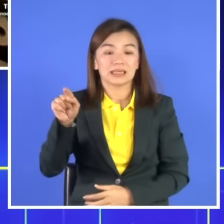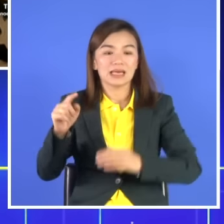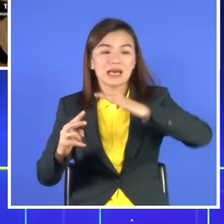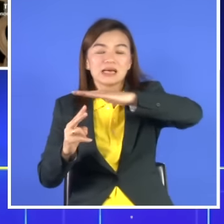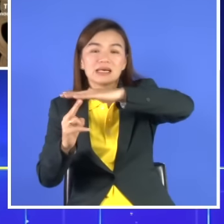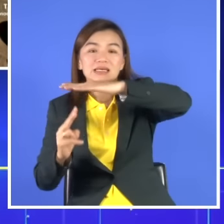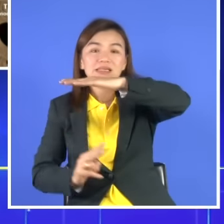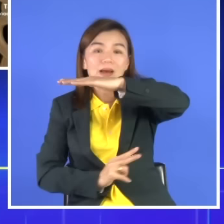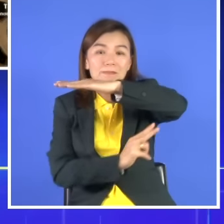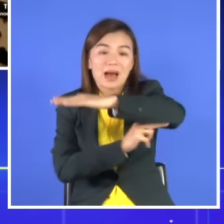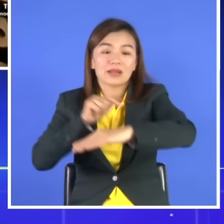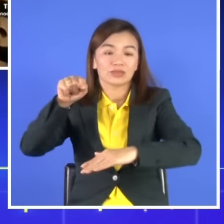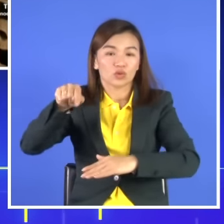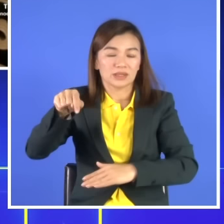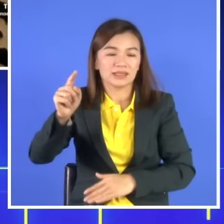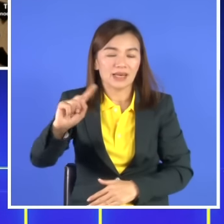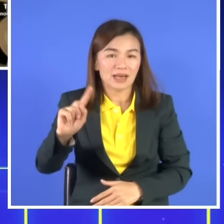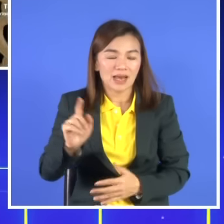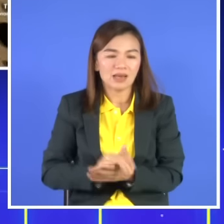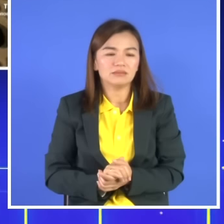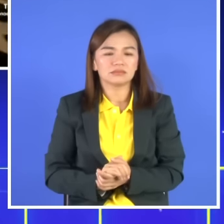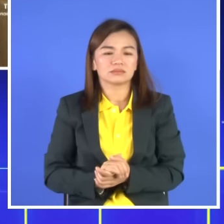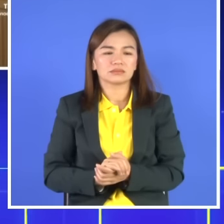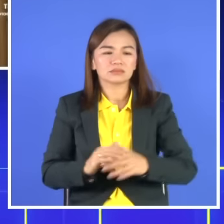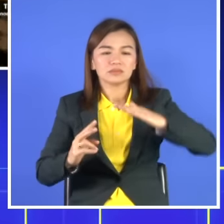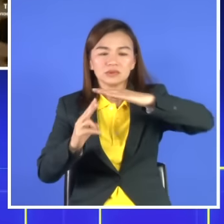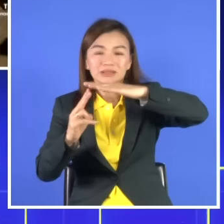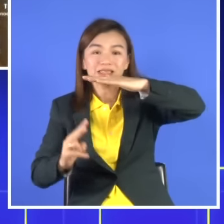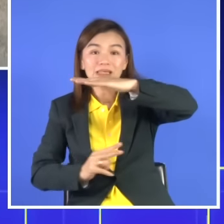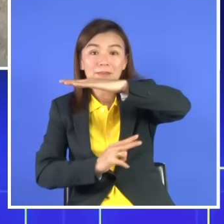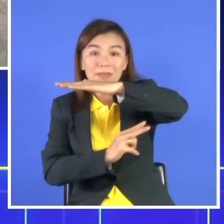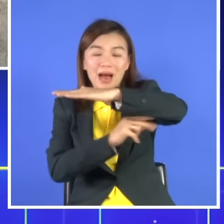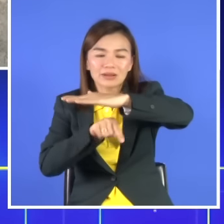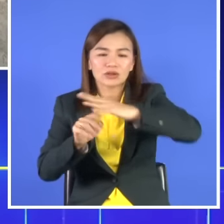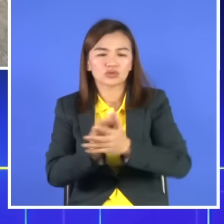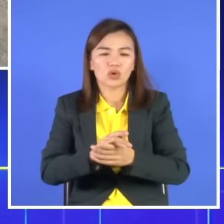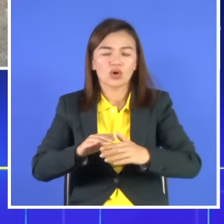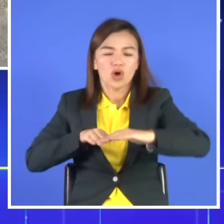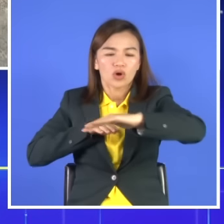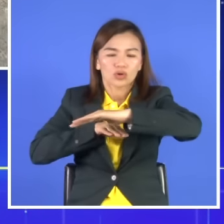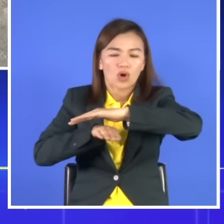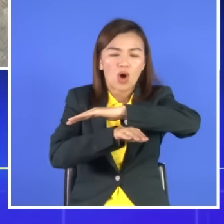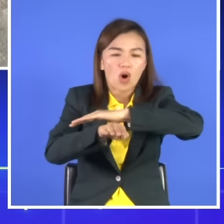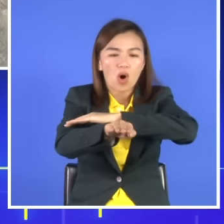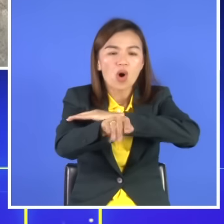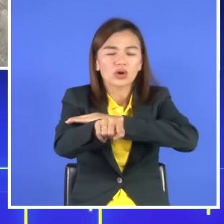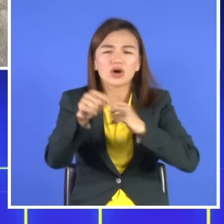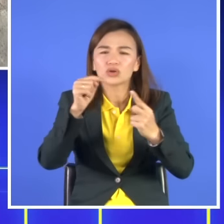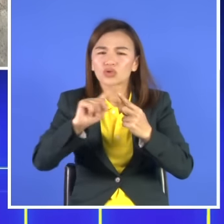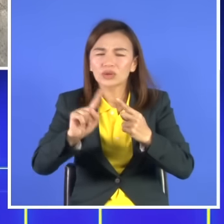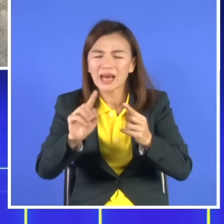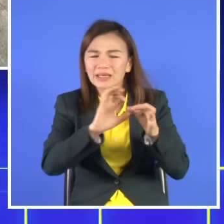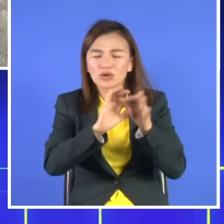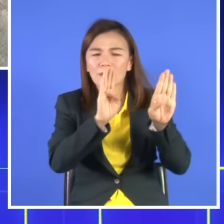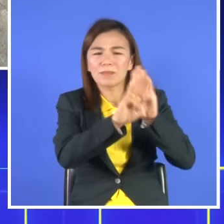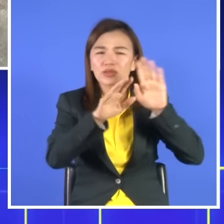มมาข้อมูลหน่อยนะคะสะพานตรงนี้เป็นสะพานข้ามคลององอ่างตรงบริเวณที่เรียกว่าประตูผีถนนบำรุงเมืองท